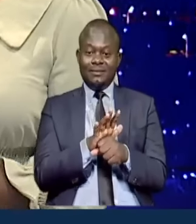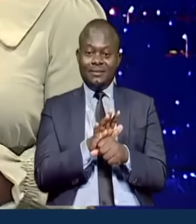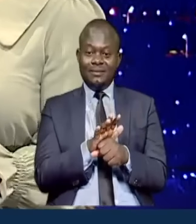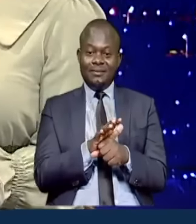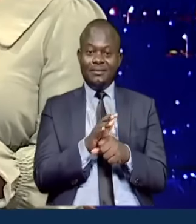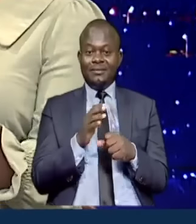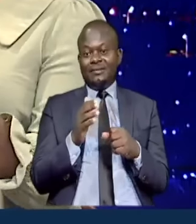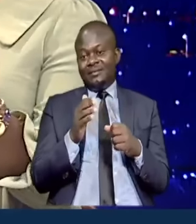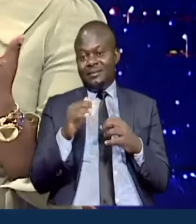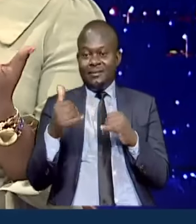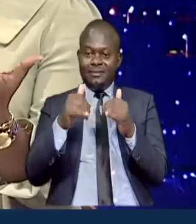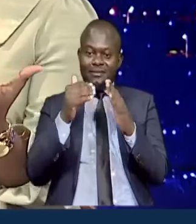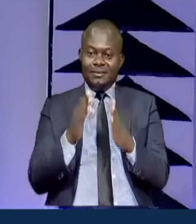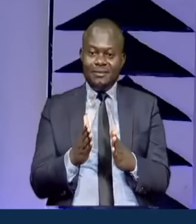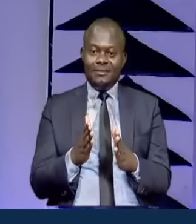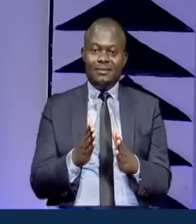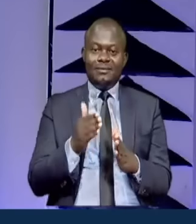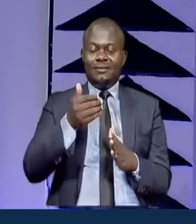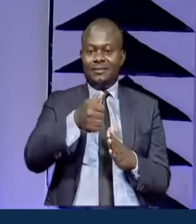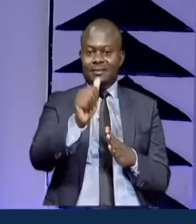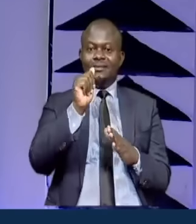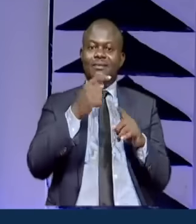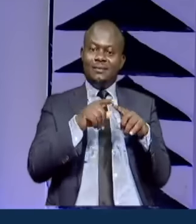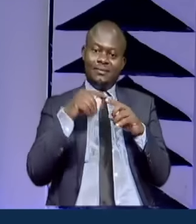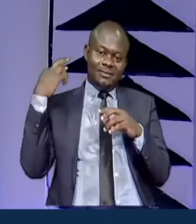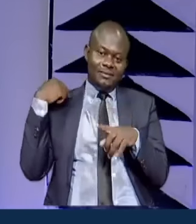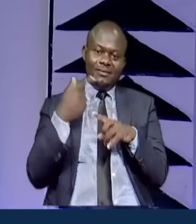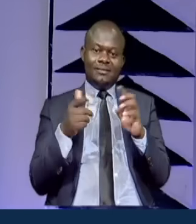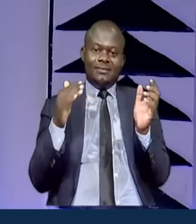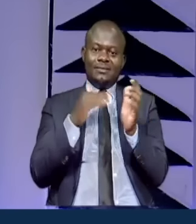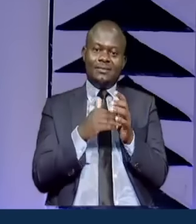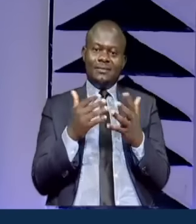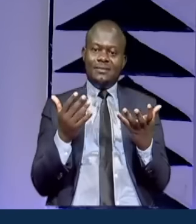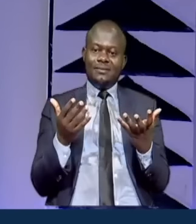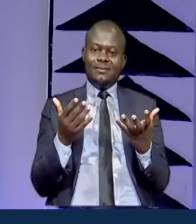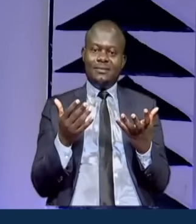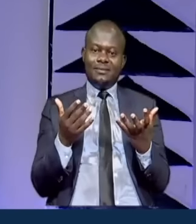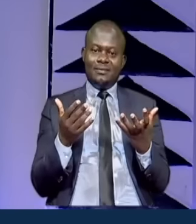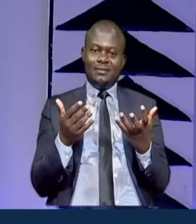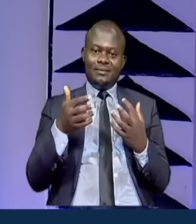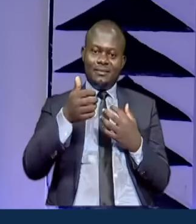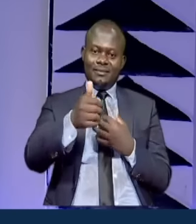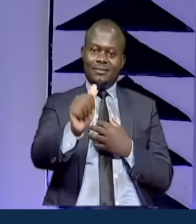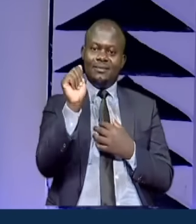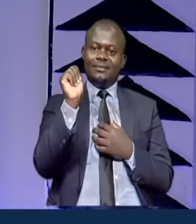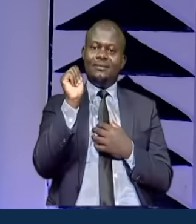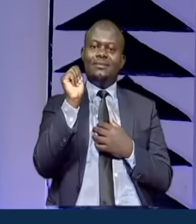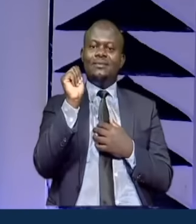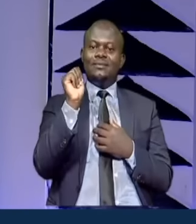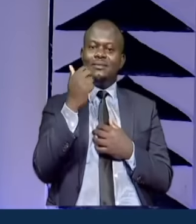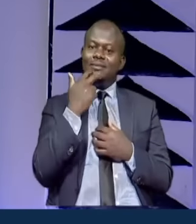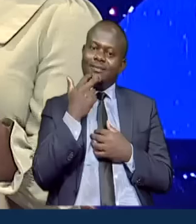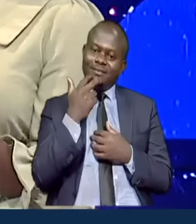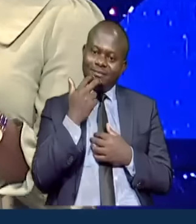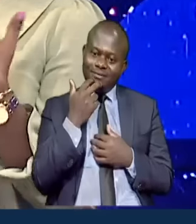uretse kuba ukina ziriya role zitandukanye ariko nanone wowe akenshi uba usetsa